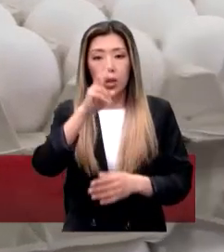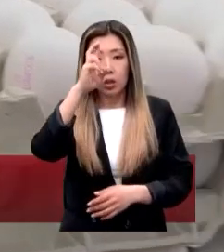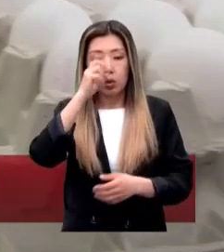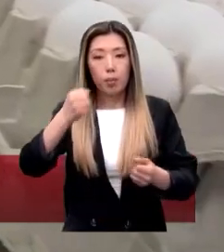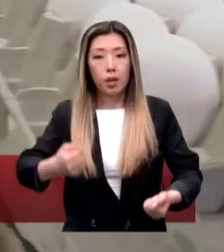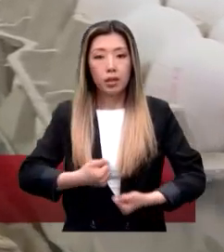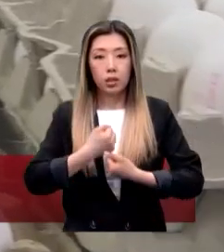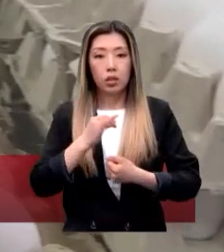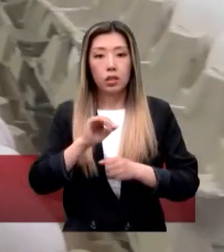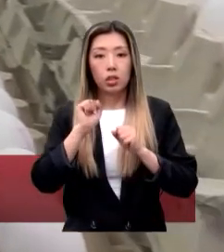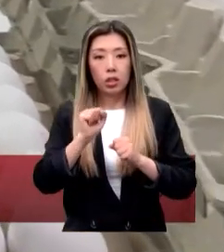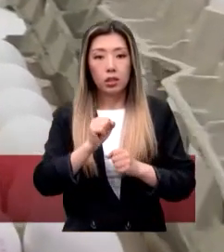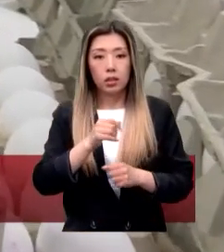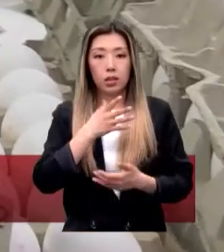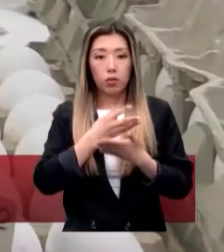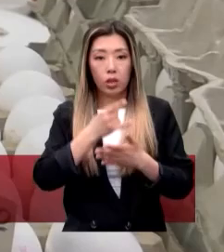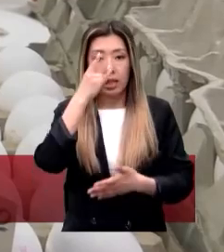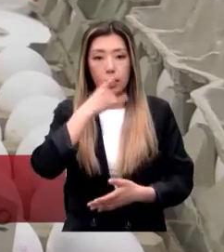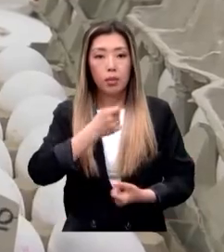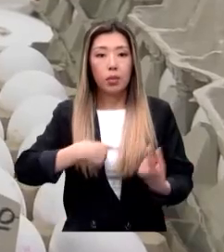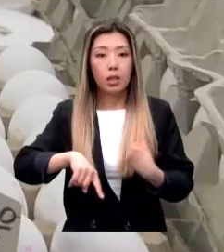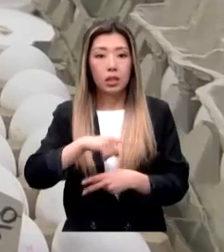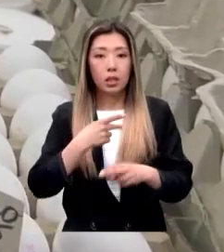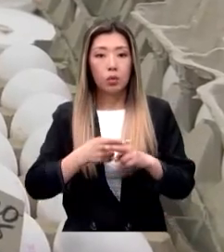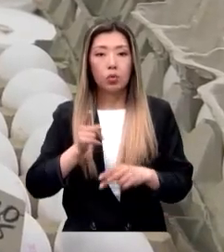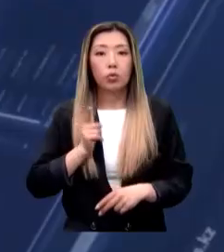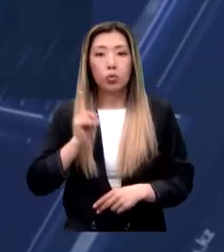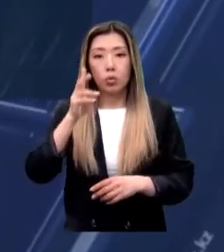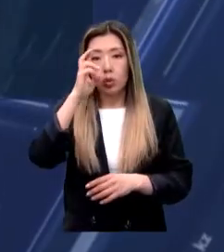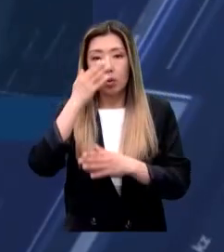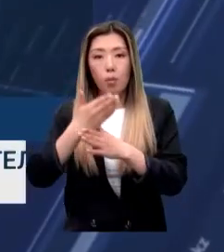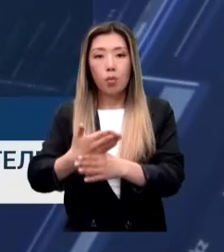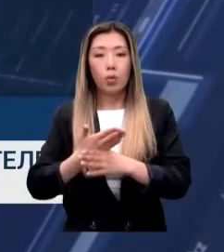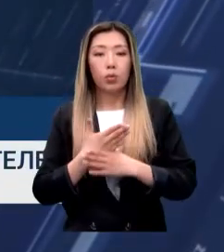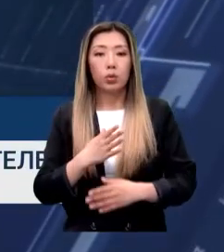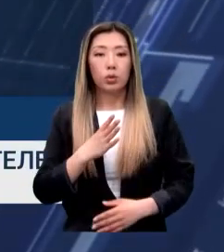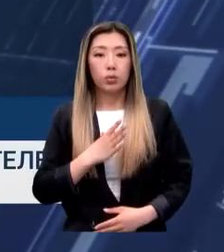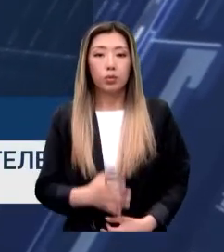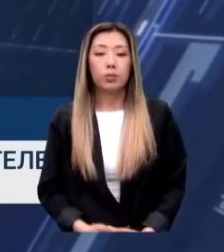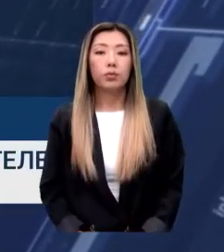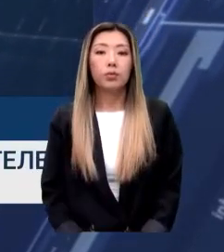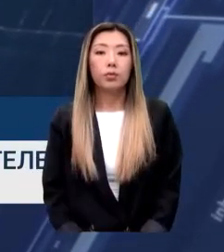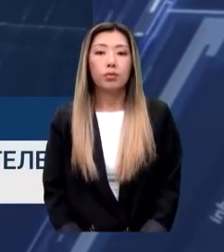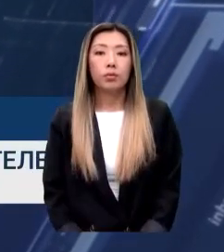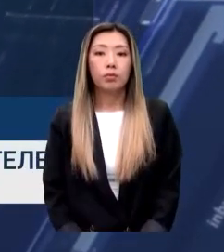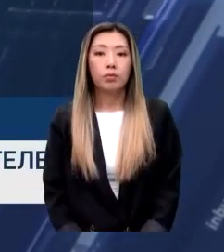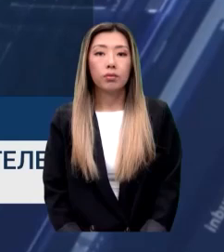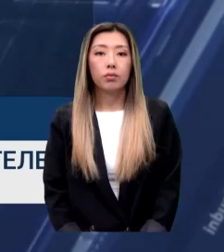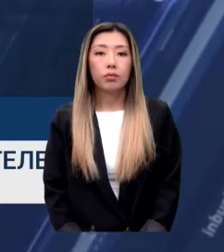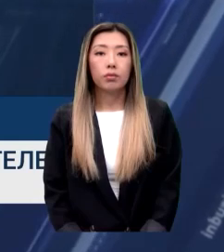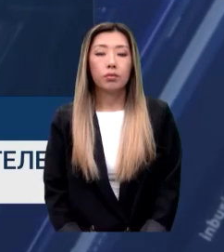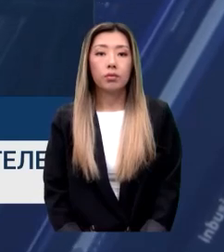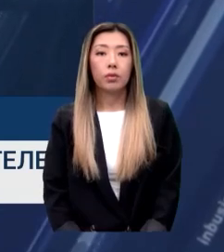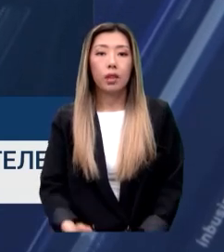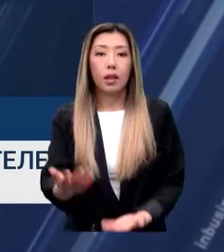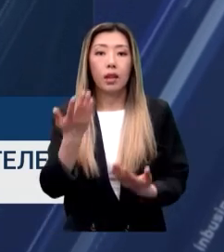и защиты отечественных предпринимателей. Одна надежда на субсидии. Конечно, это поможет нам выдержать. Сейчас летний